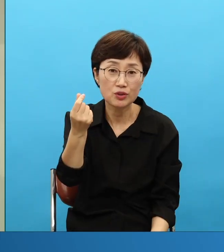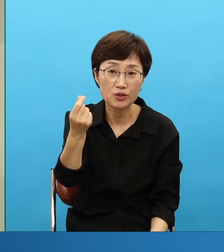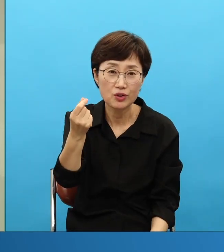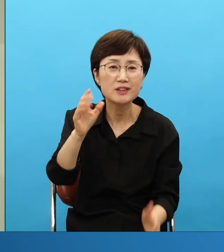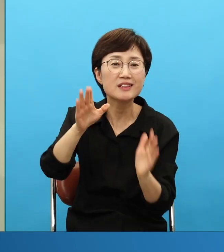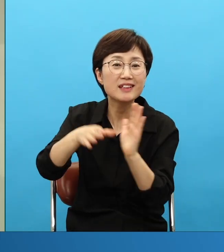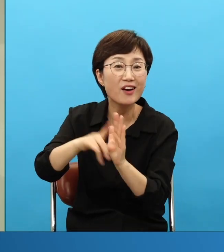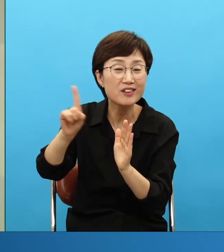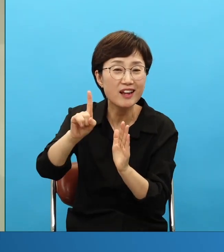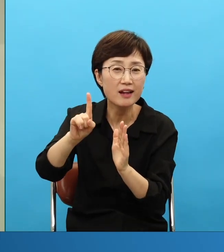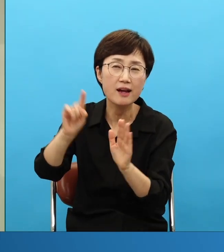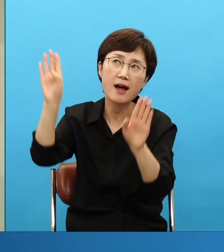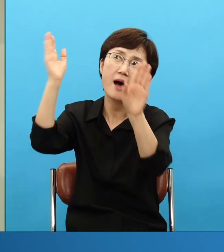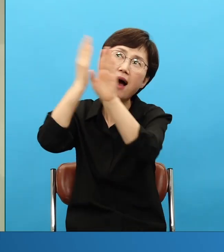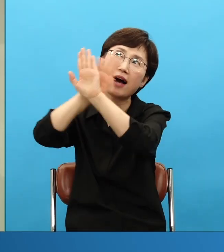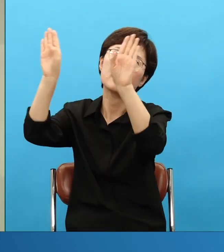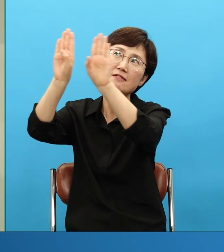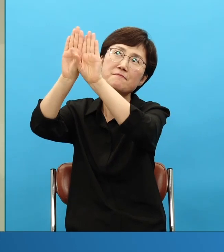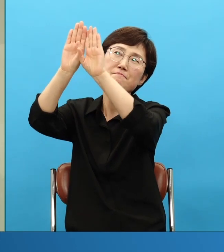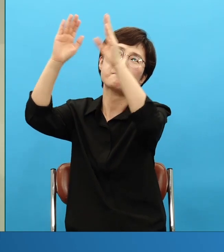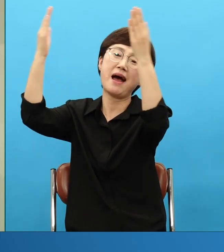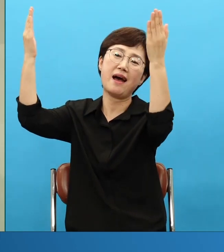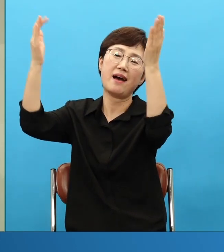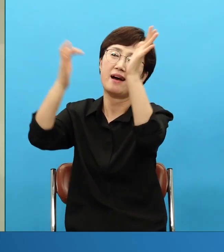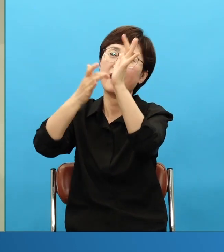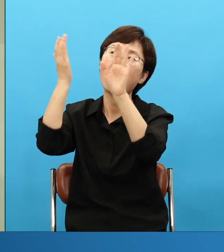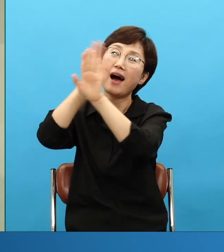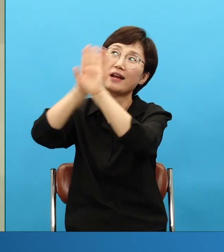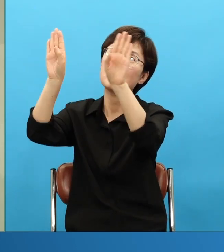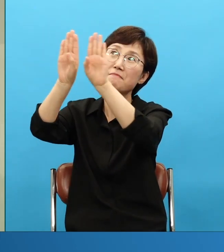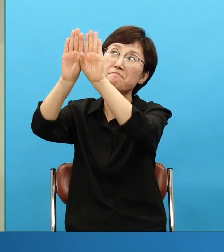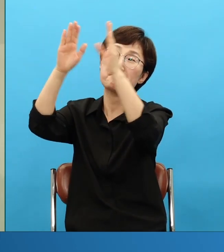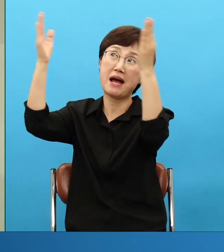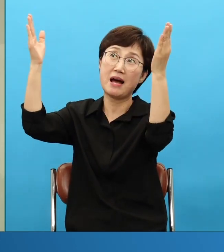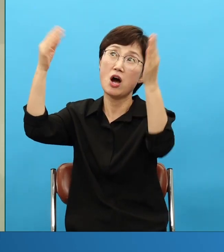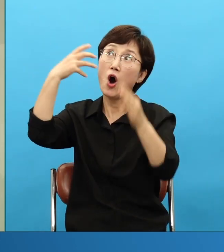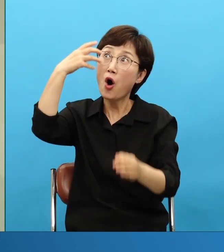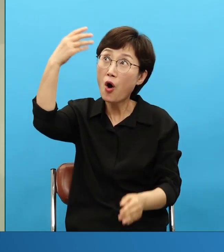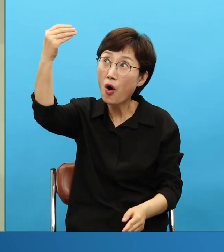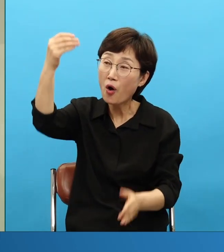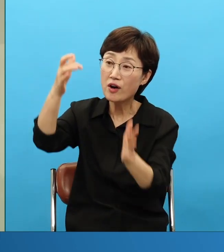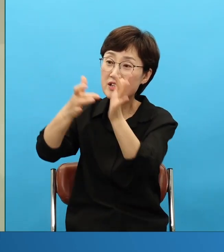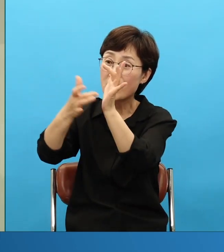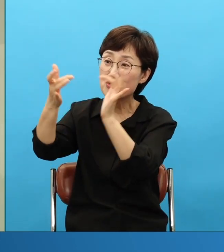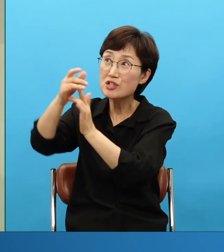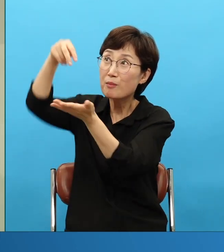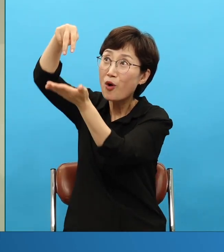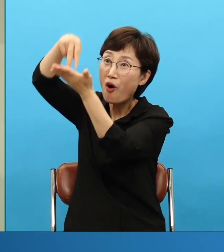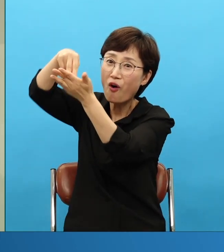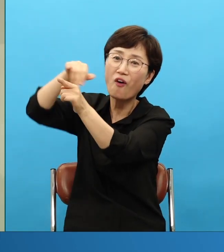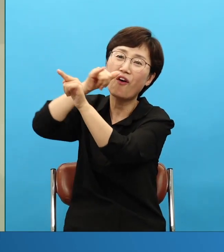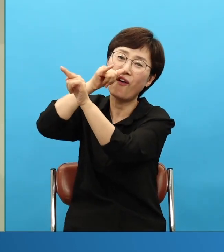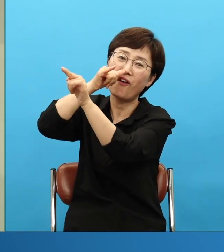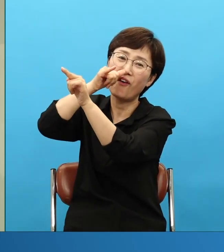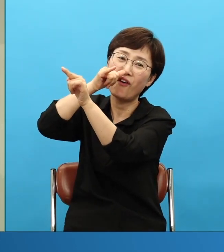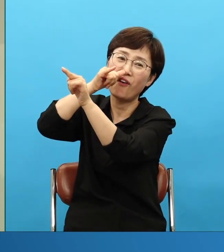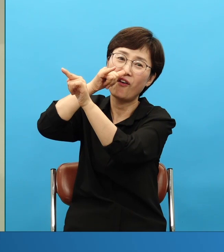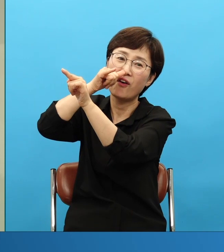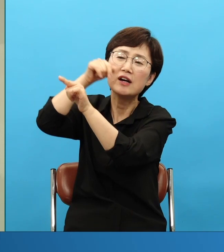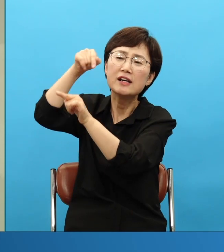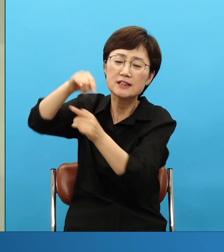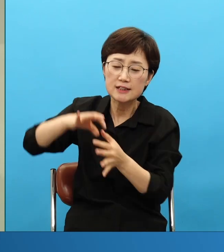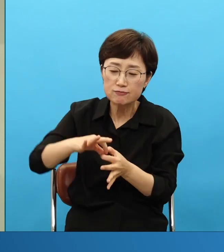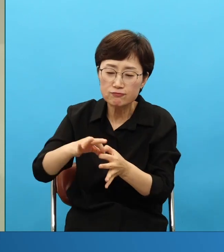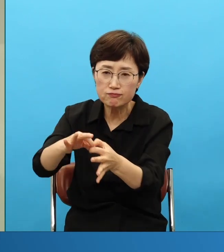opened. 예수님께서 우편에 서 계셨다고. And Jesus stood at the right hand of God. 그 교회입니다. It's